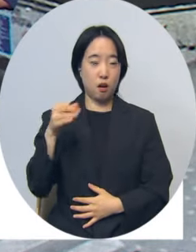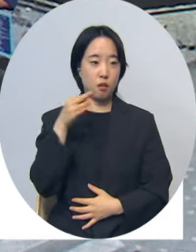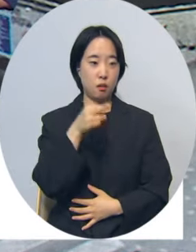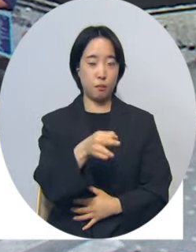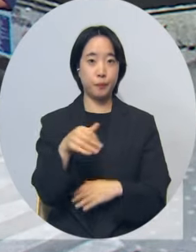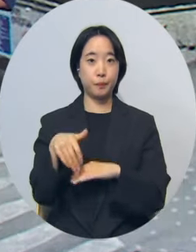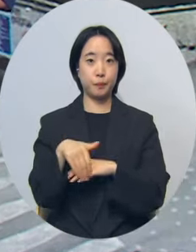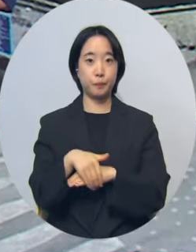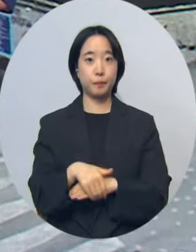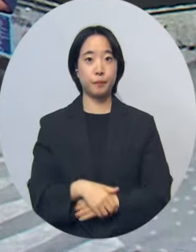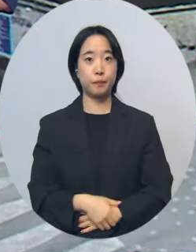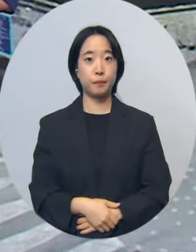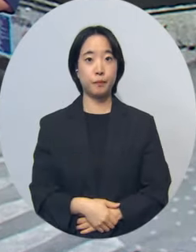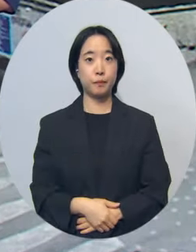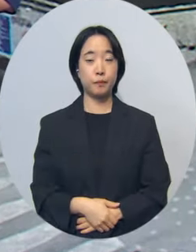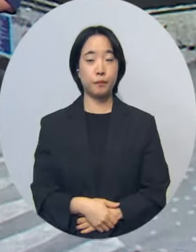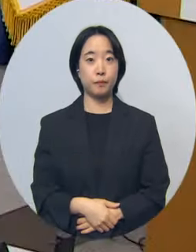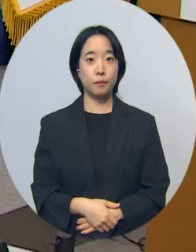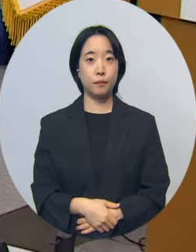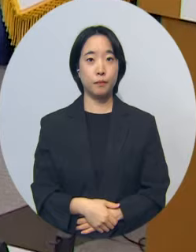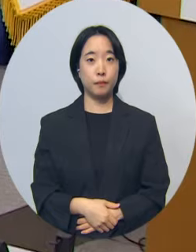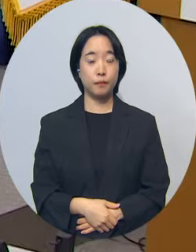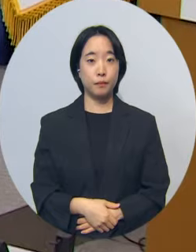기자의 보도입니다.